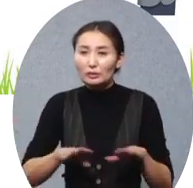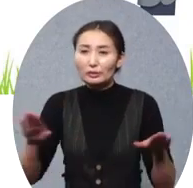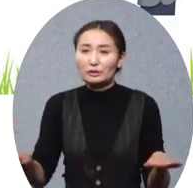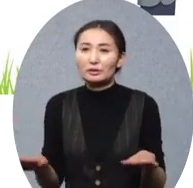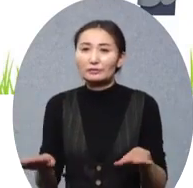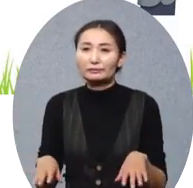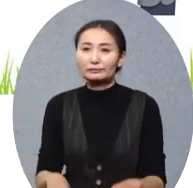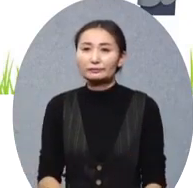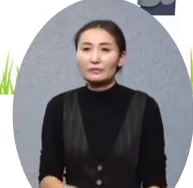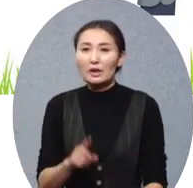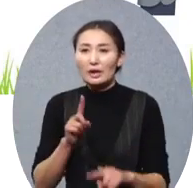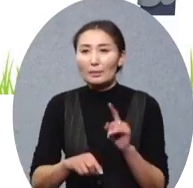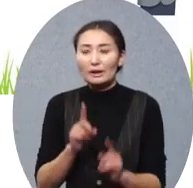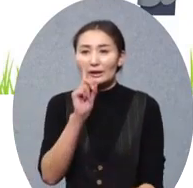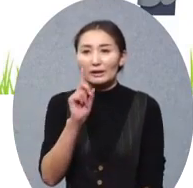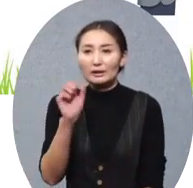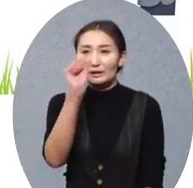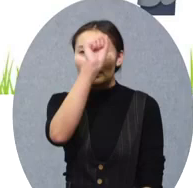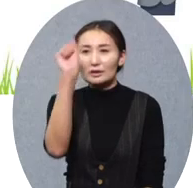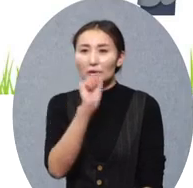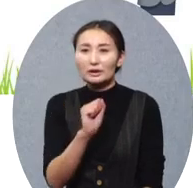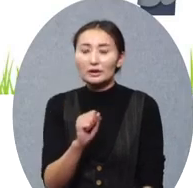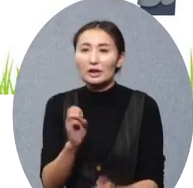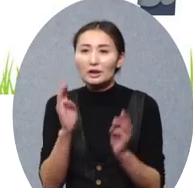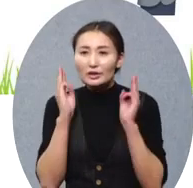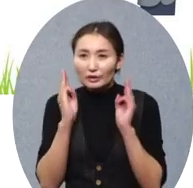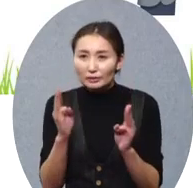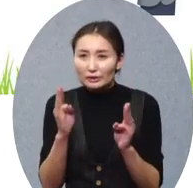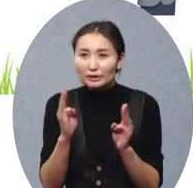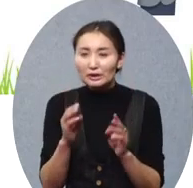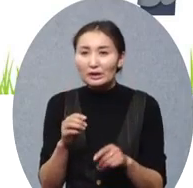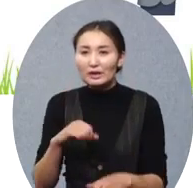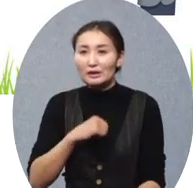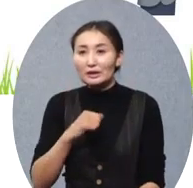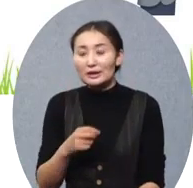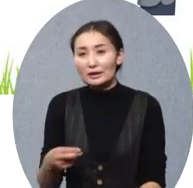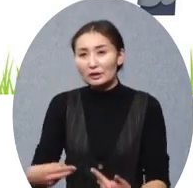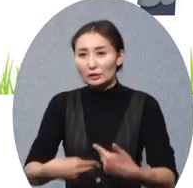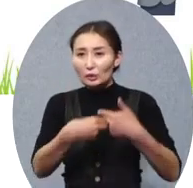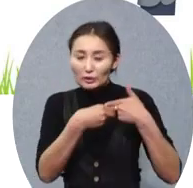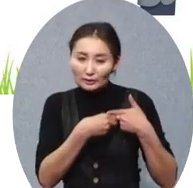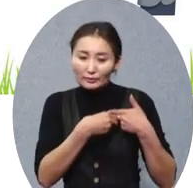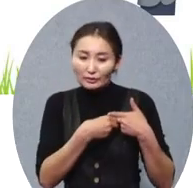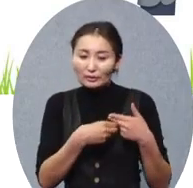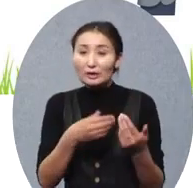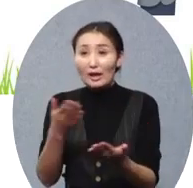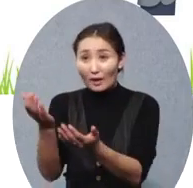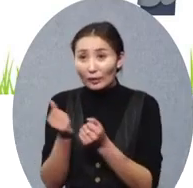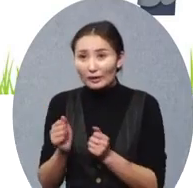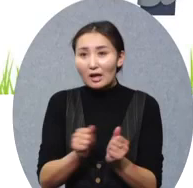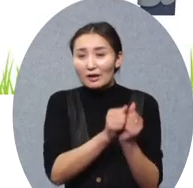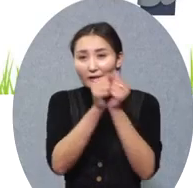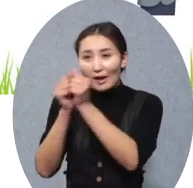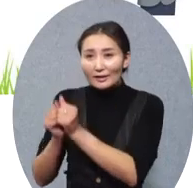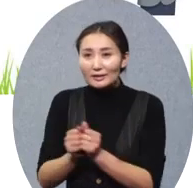маань дунд одоо ямар нэгэн асуудлыг шийдвэрлэхдээ хинээс их тусламж зөвлөгөө авдаг вэ гэхээр найз нөхдөн